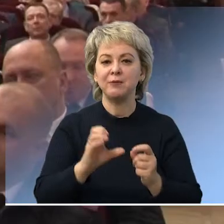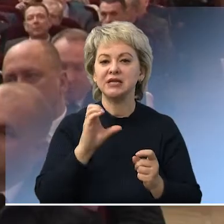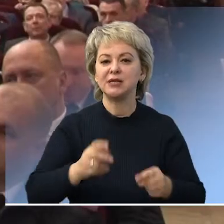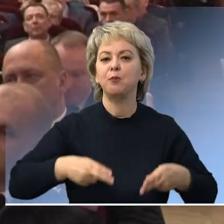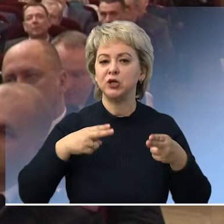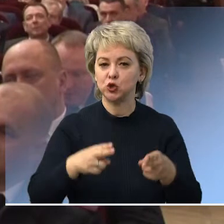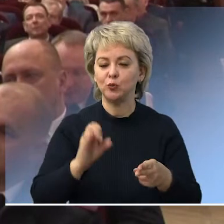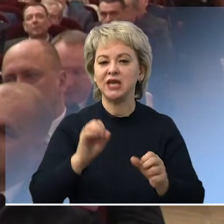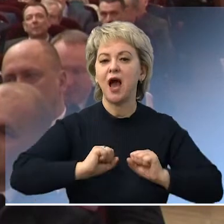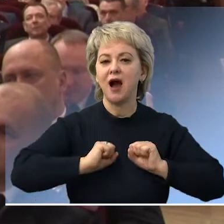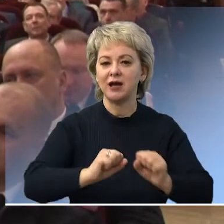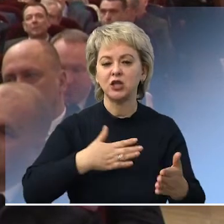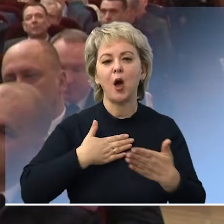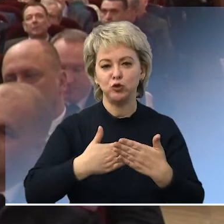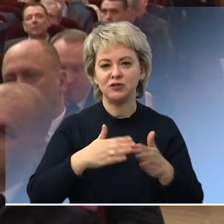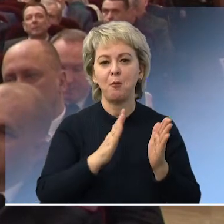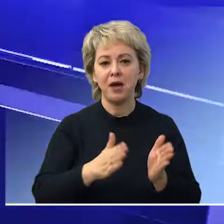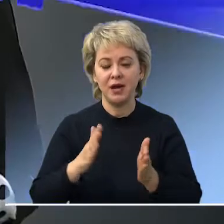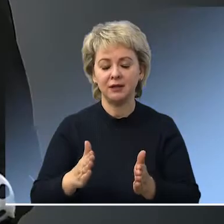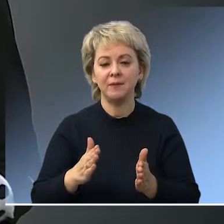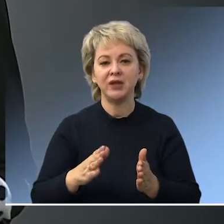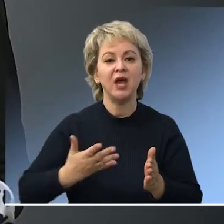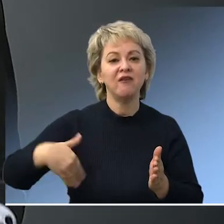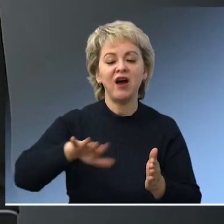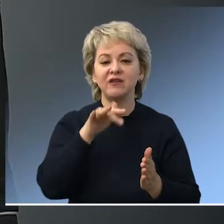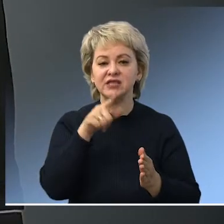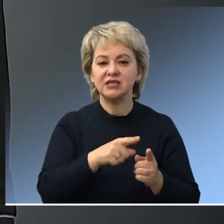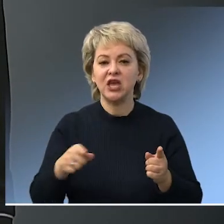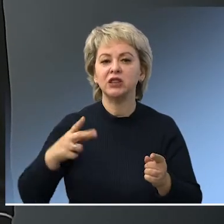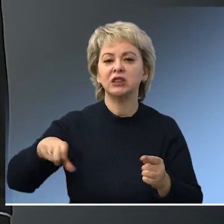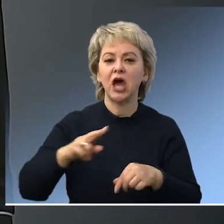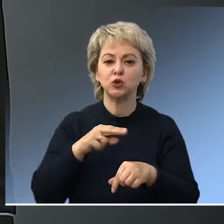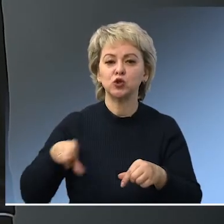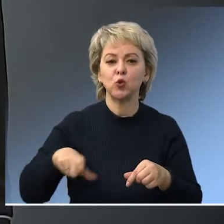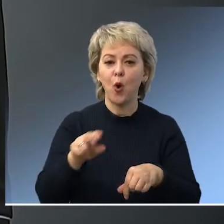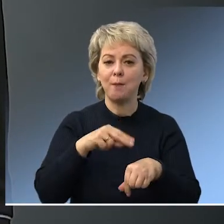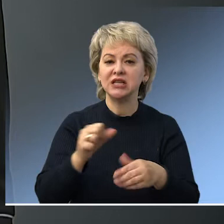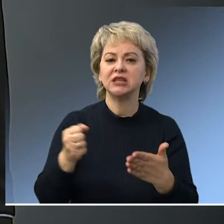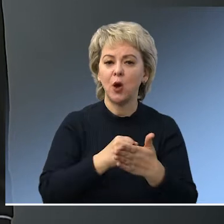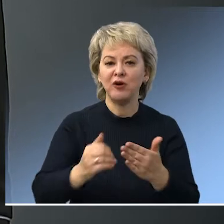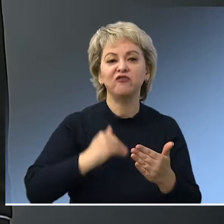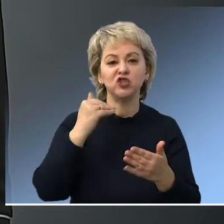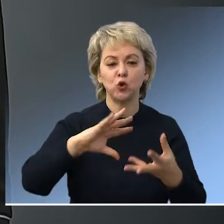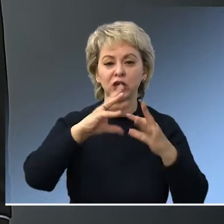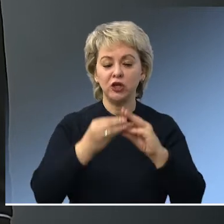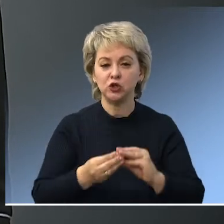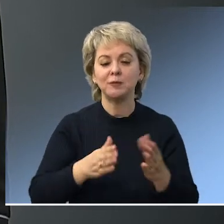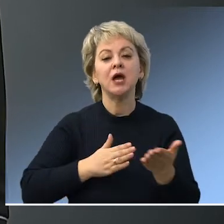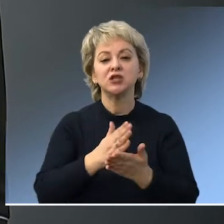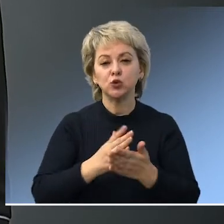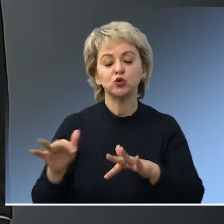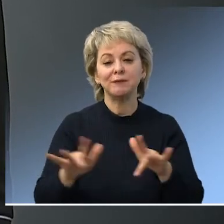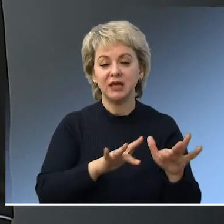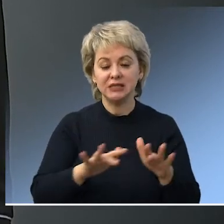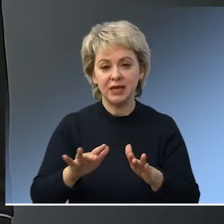с преступностью и охраны общественного порядка. Во все времена Донской полиции удавалось добиваться высоких результатов в